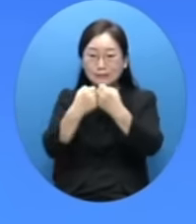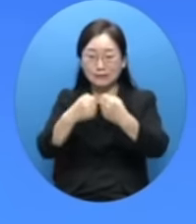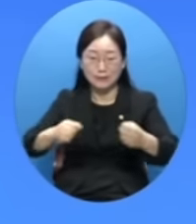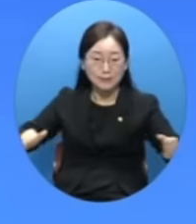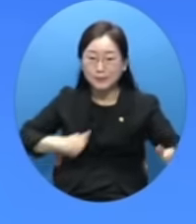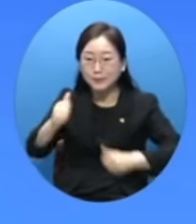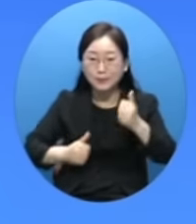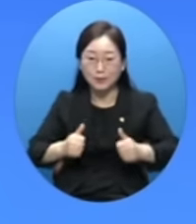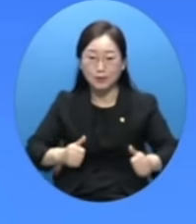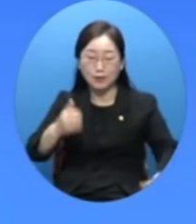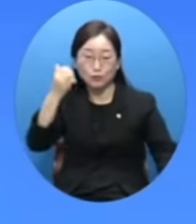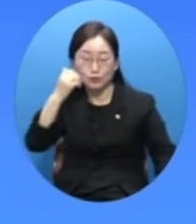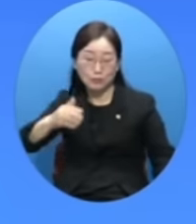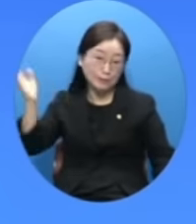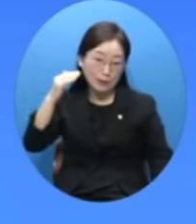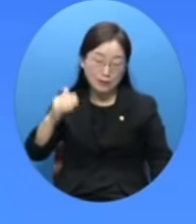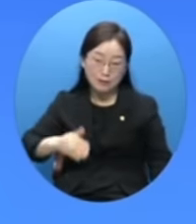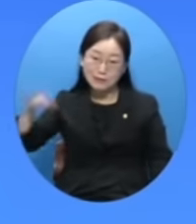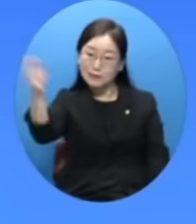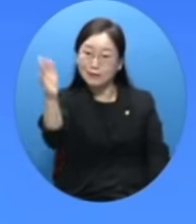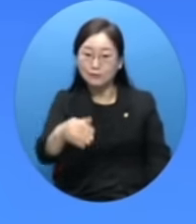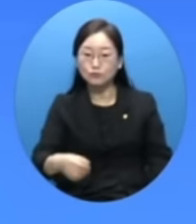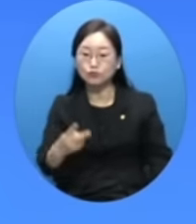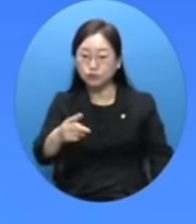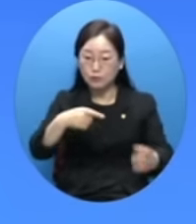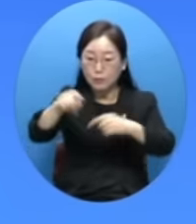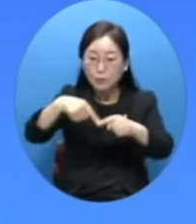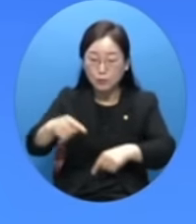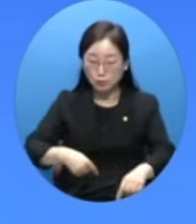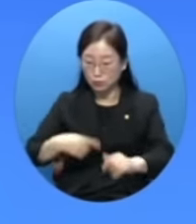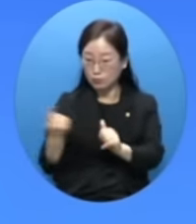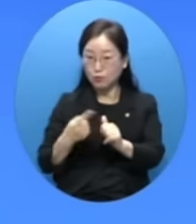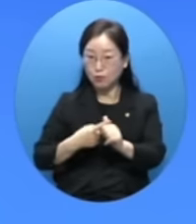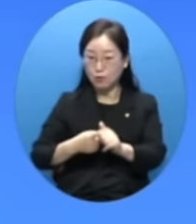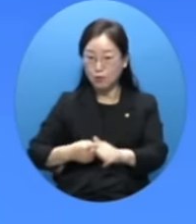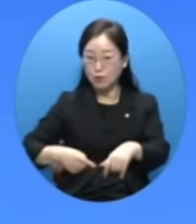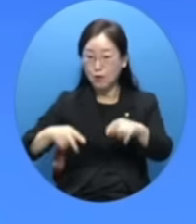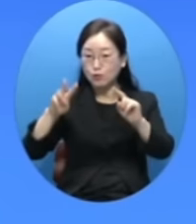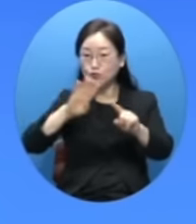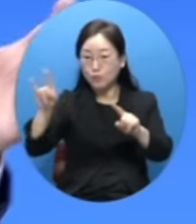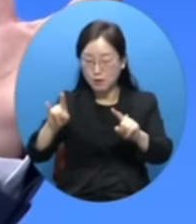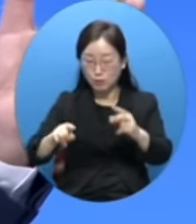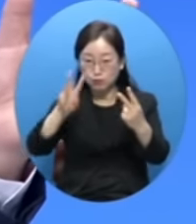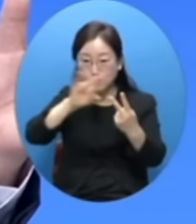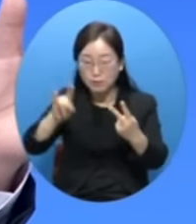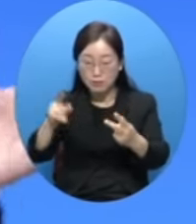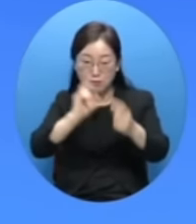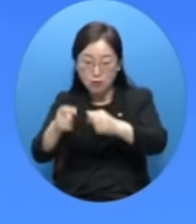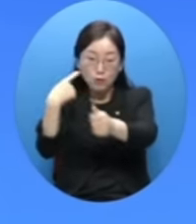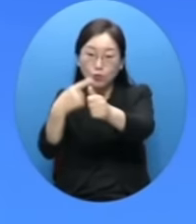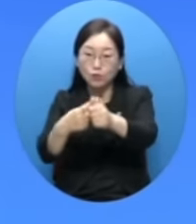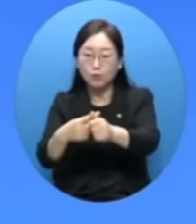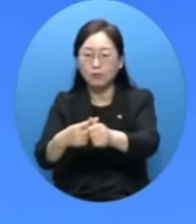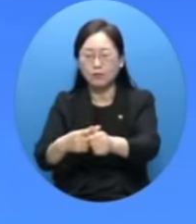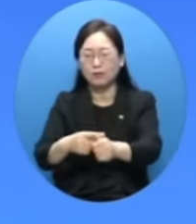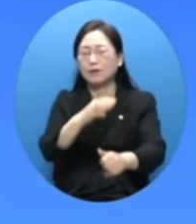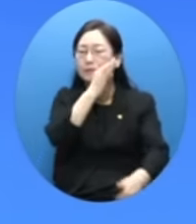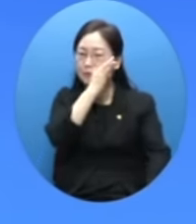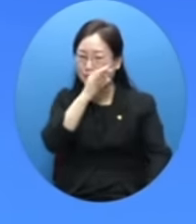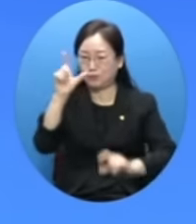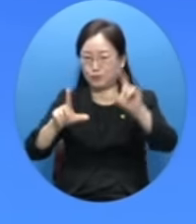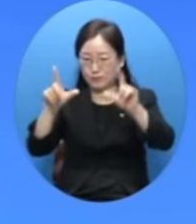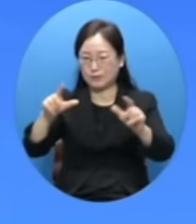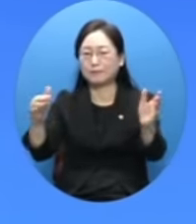분노하고 누가 한 대 때리면 두 대 때리려고 그러고 누가 욕을 하면 배로 욕을 하고 이런 부끄러웠던 모습을 이제 다 내려놓고